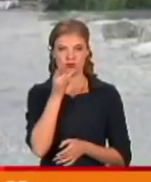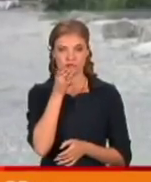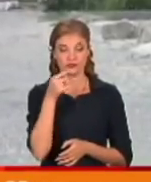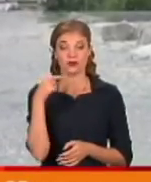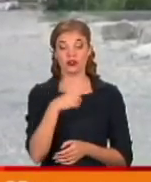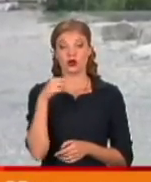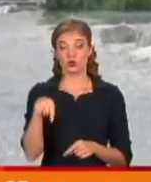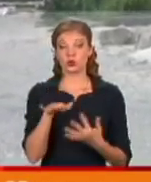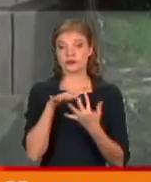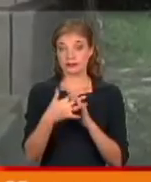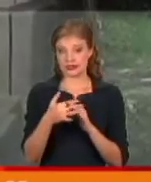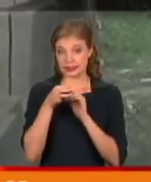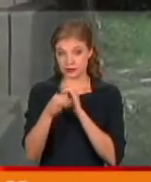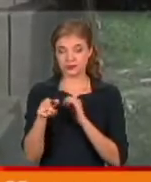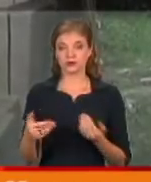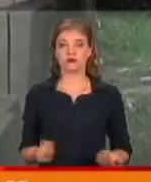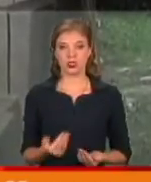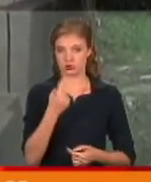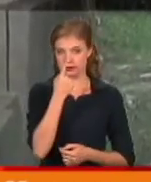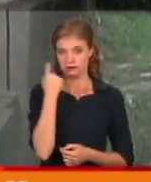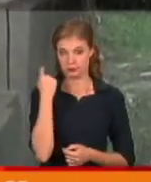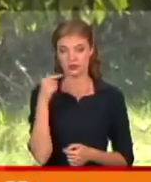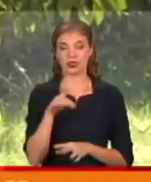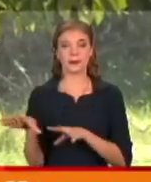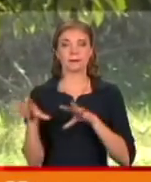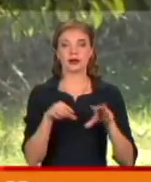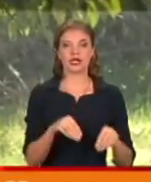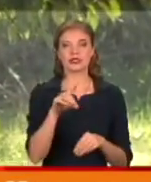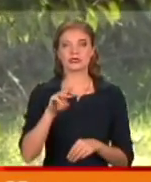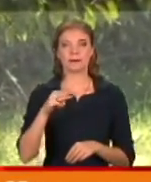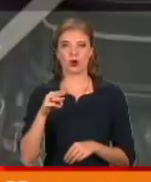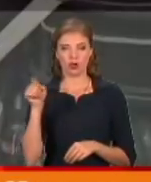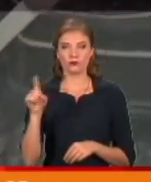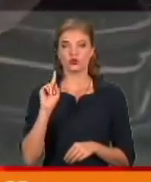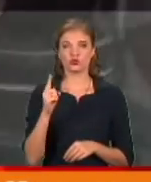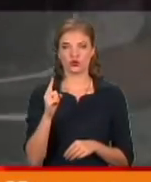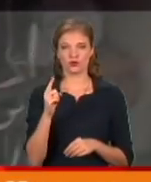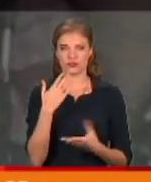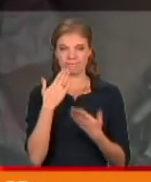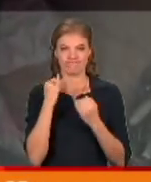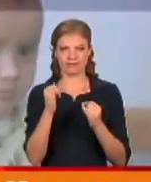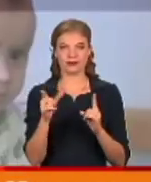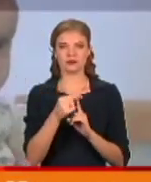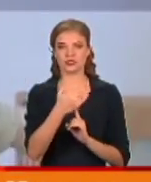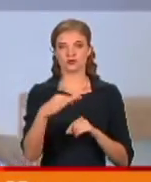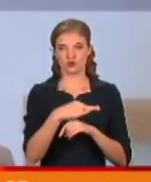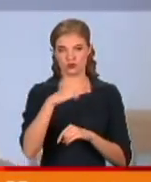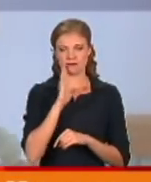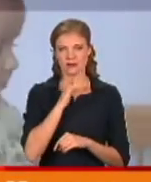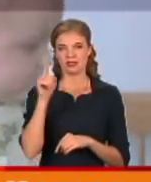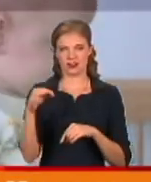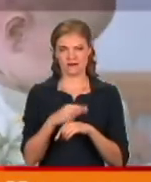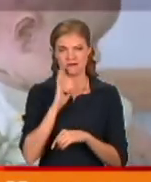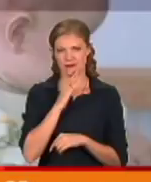Катерина каже, тут у селі на Херсонщині вони мешкають нещодавно. Переїхали з Миколаївщини, бо не порозумілися зі свекрухою. Там його